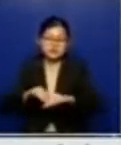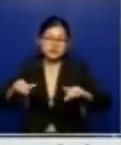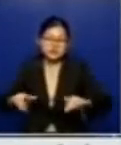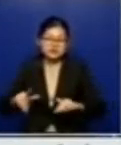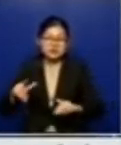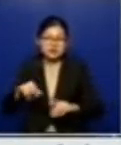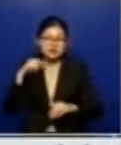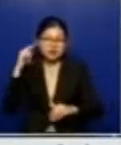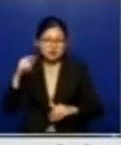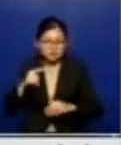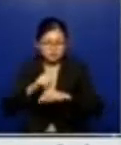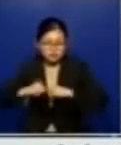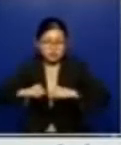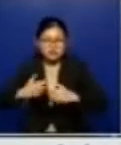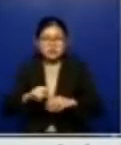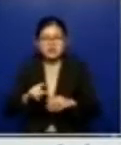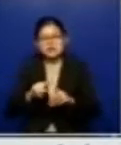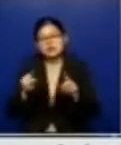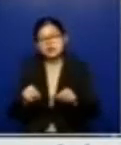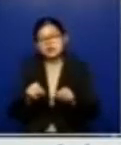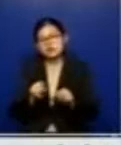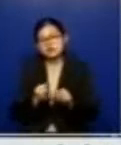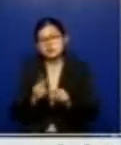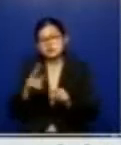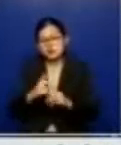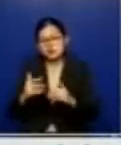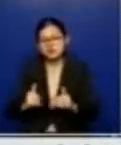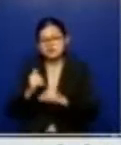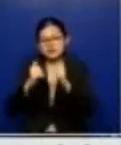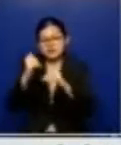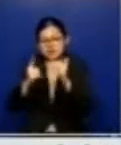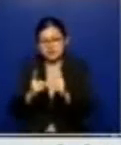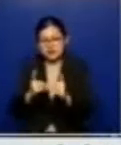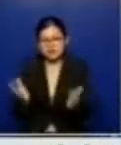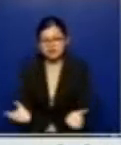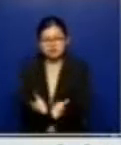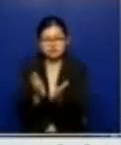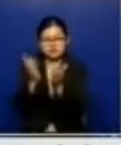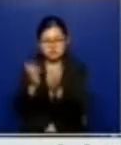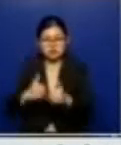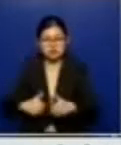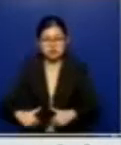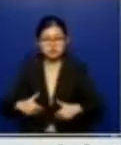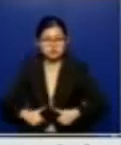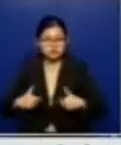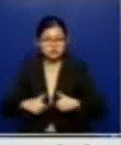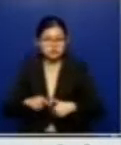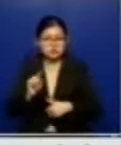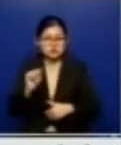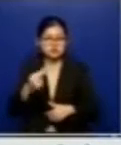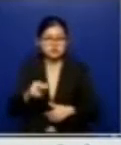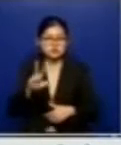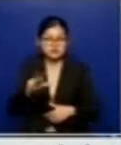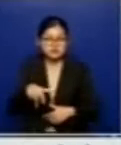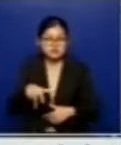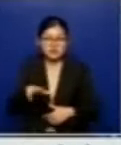14,185 ล้านบาทนะครับในวงเล็บที่2การพัฒนาส่งเสริมศักยภาพทรัพยากรมนุษย์นะครับ 13,000 ล้านบา